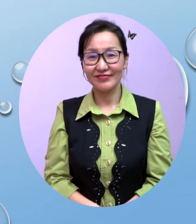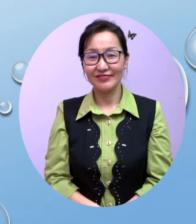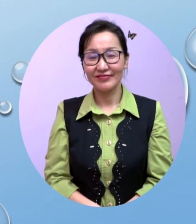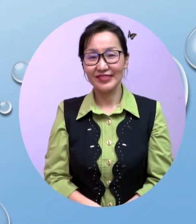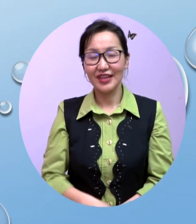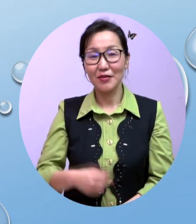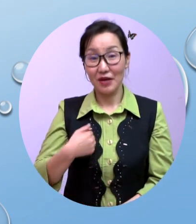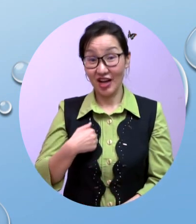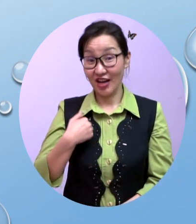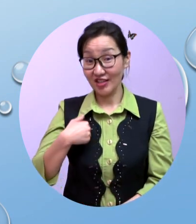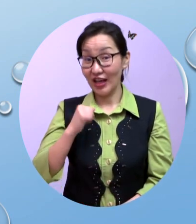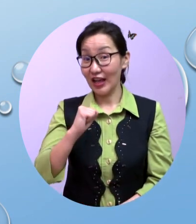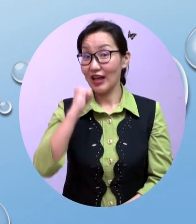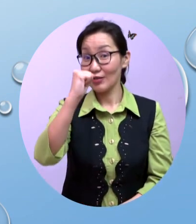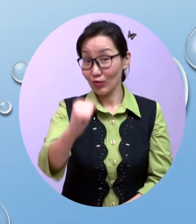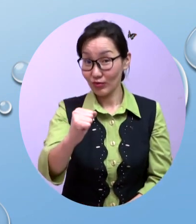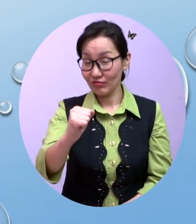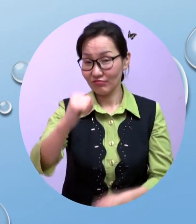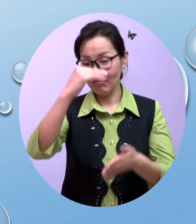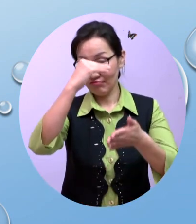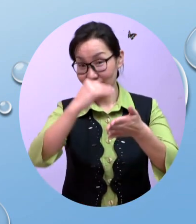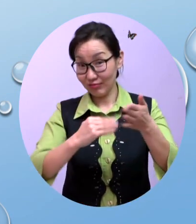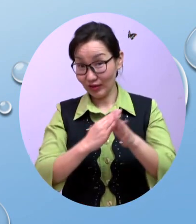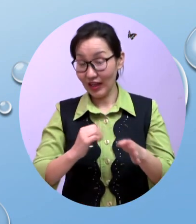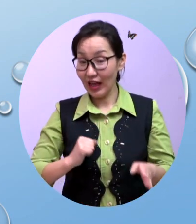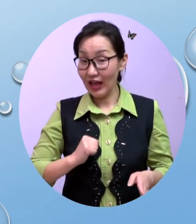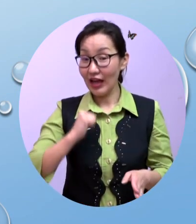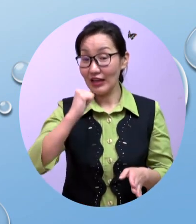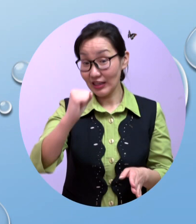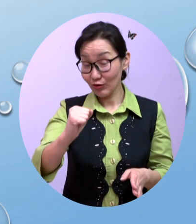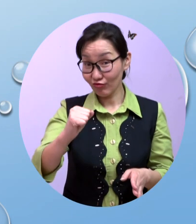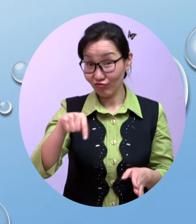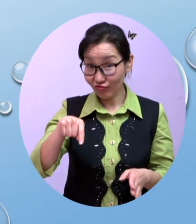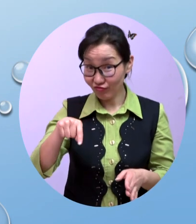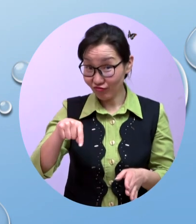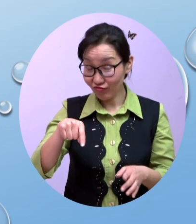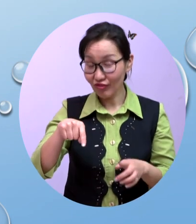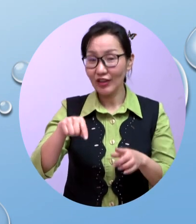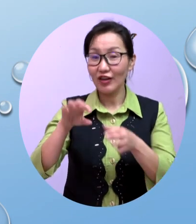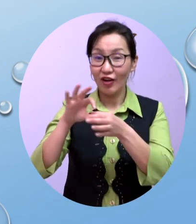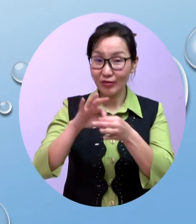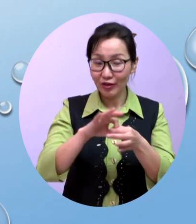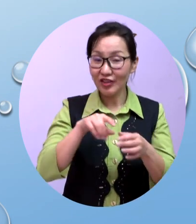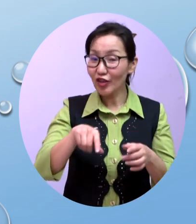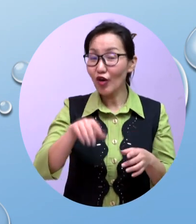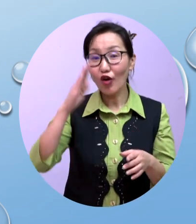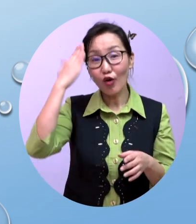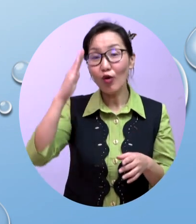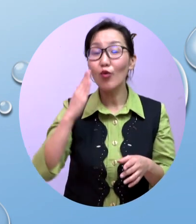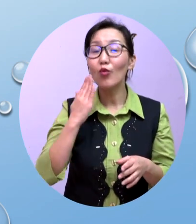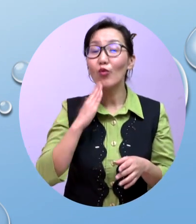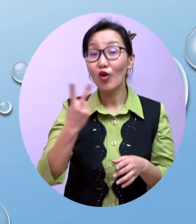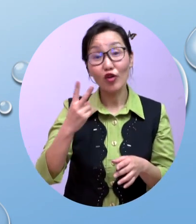За, багш нь асуултууд гаргалаа. Энэ асуултууд өвөө хүү хоёрын харилцаатай холбоотой болов